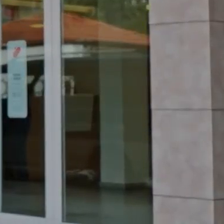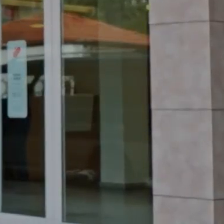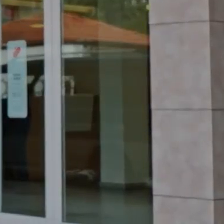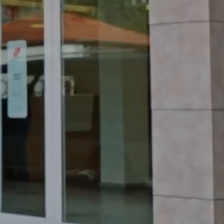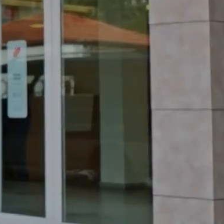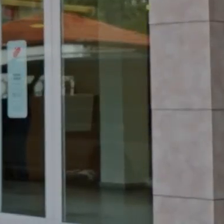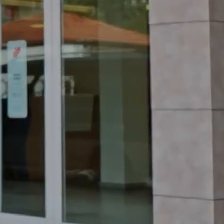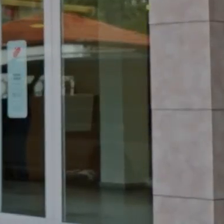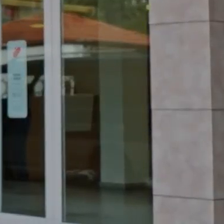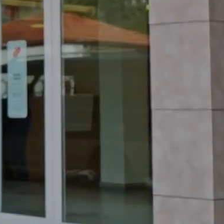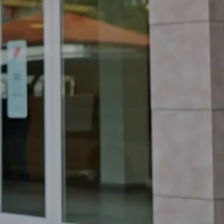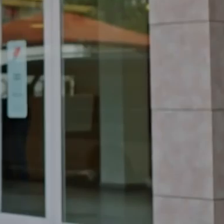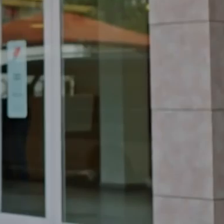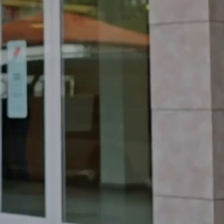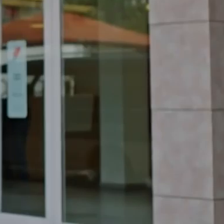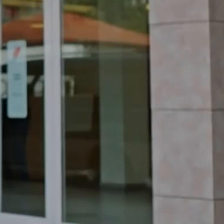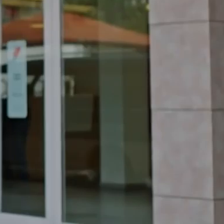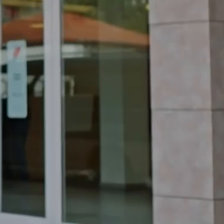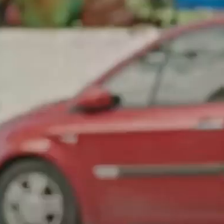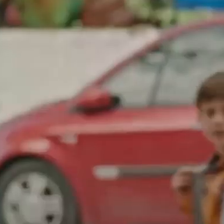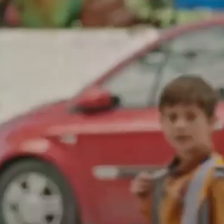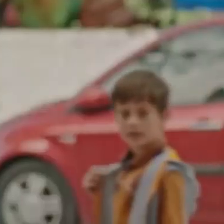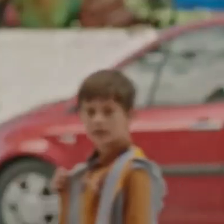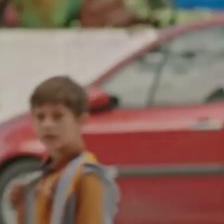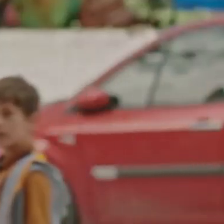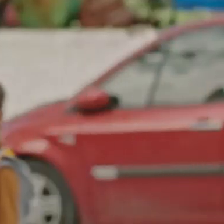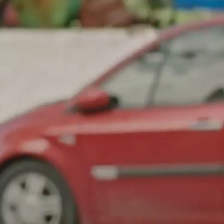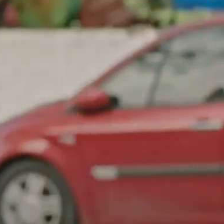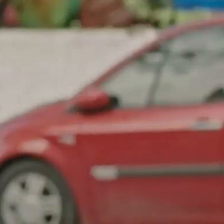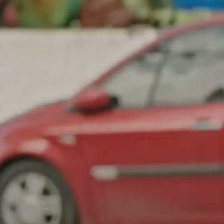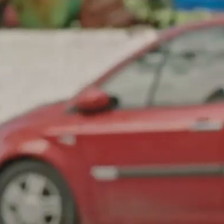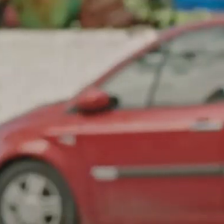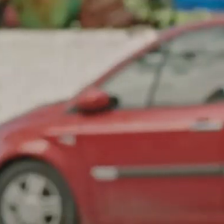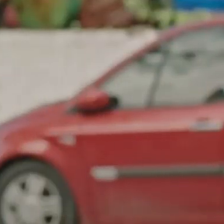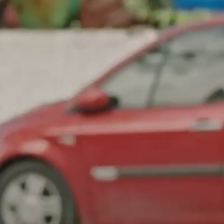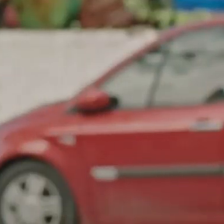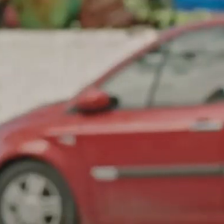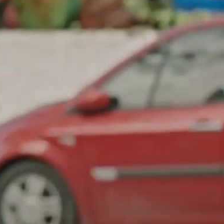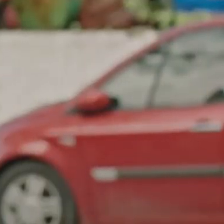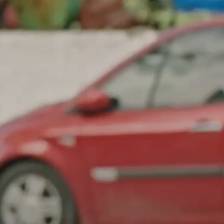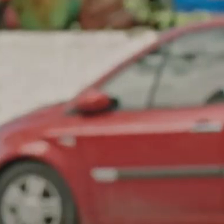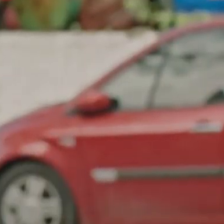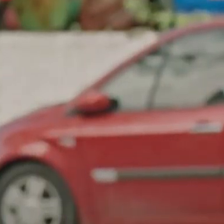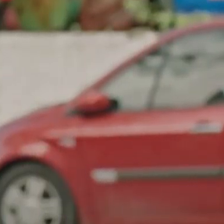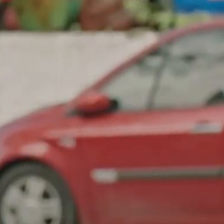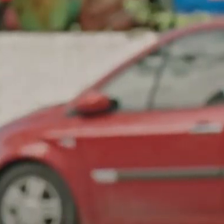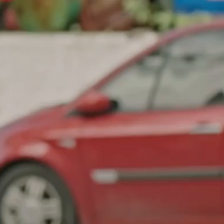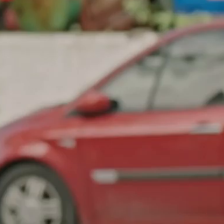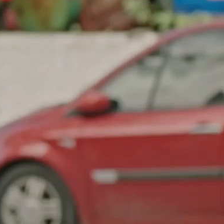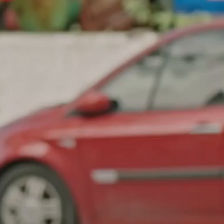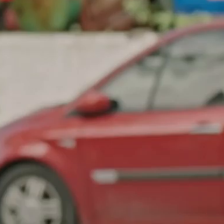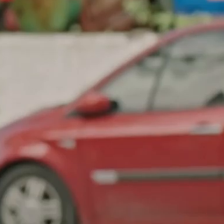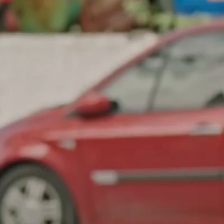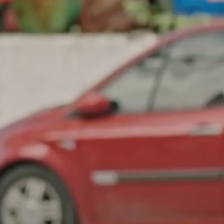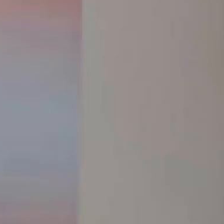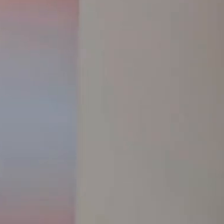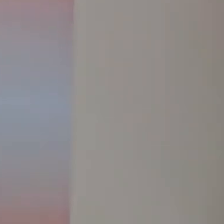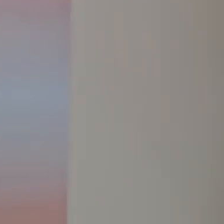Gelen giden var mı diye arkasını kolaçan etti. Askıdaki koluna bakarak düşüncelere daldı. Bankanın içindeki afişte Atlas